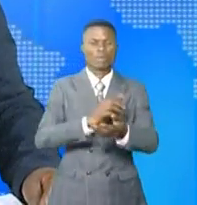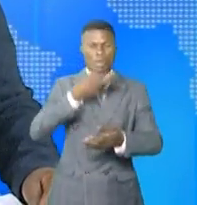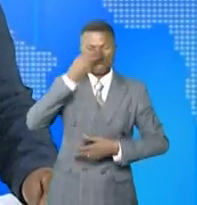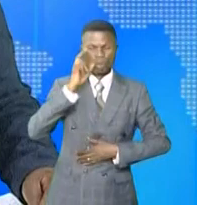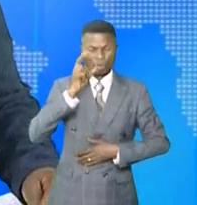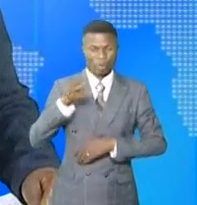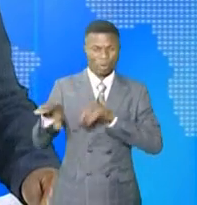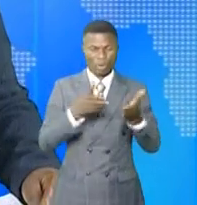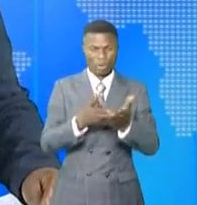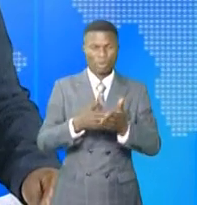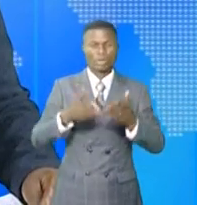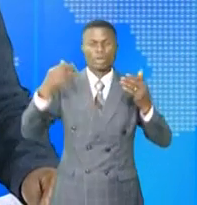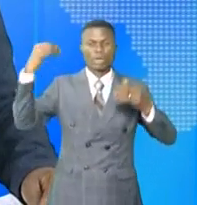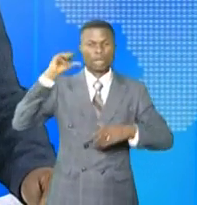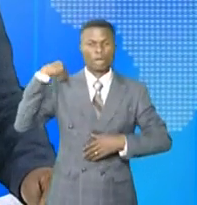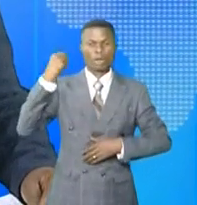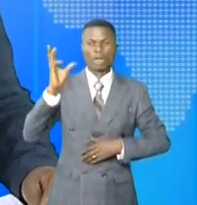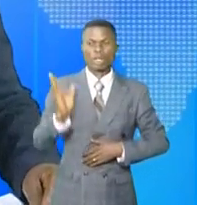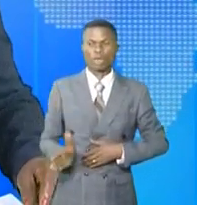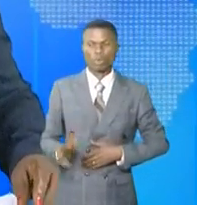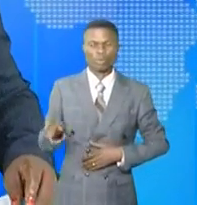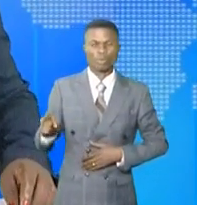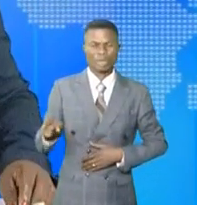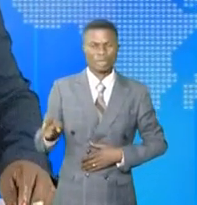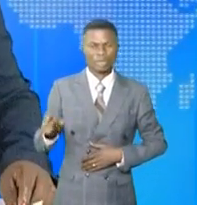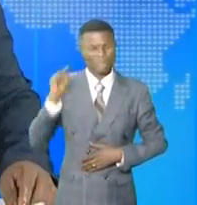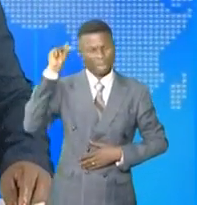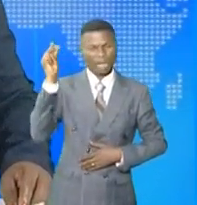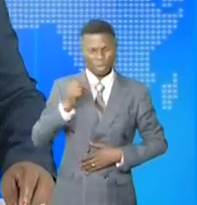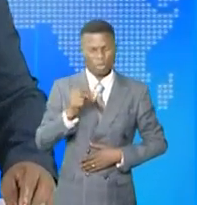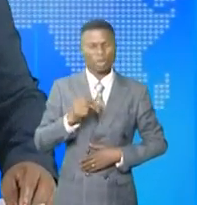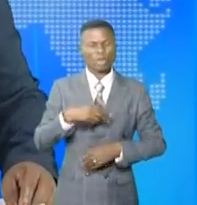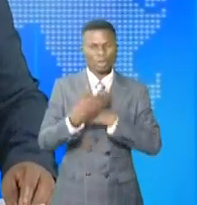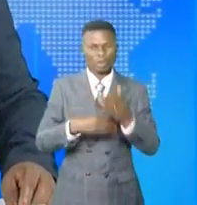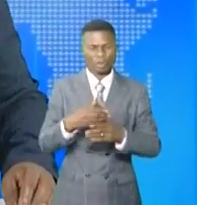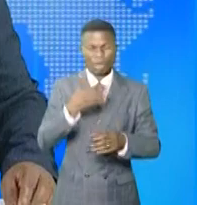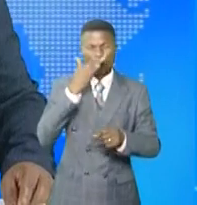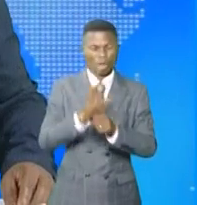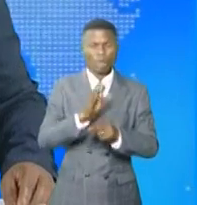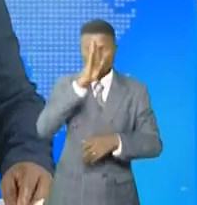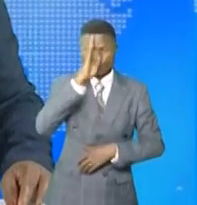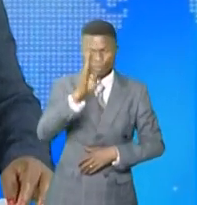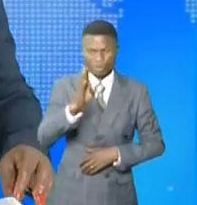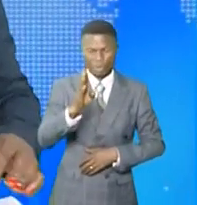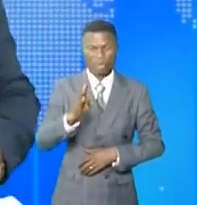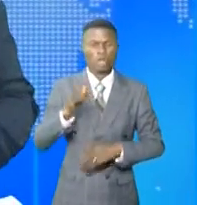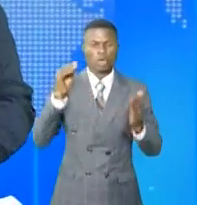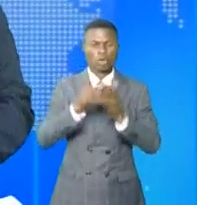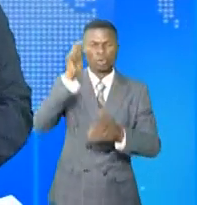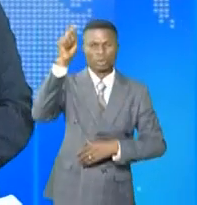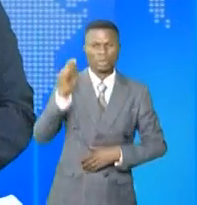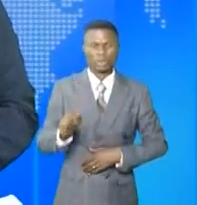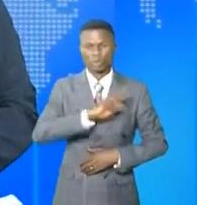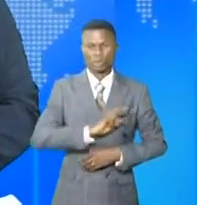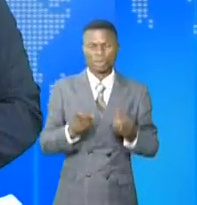cette action, l'autorité provinciale Teongwa Bijekasi réalise ainsi sa promesse faite aux forces armées de la République